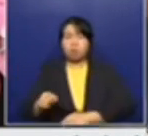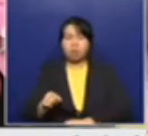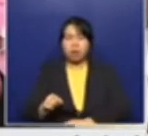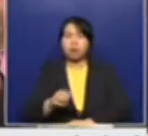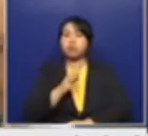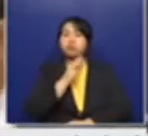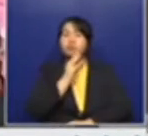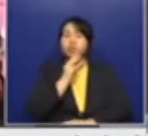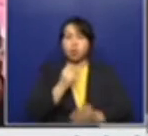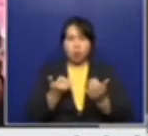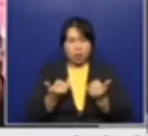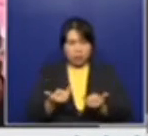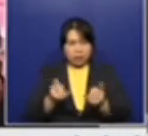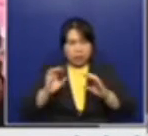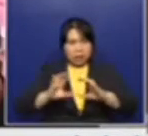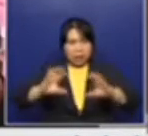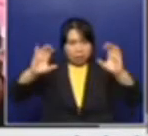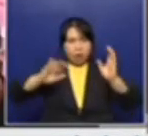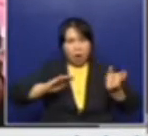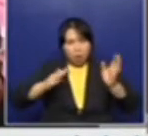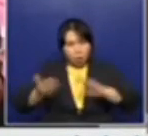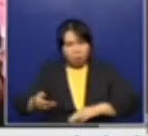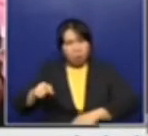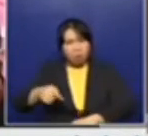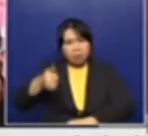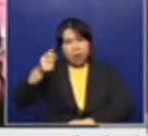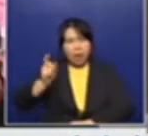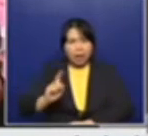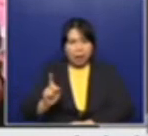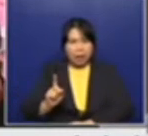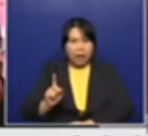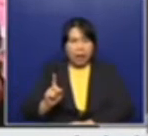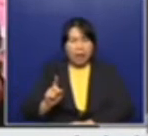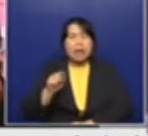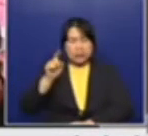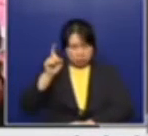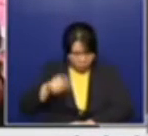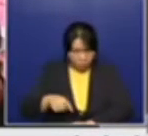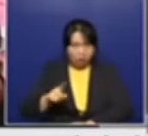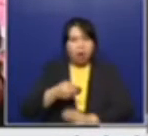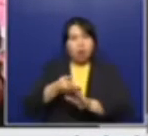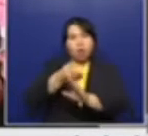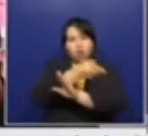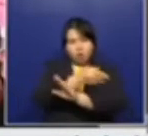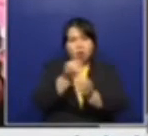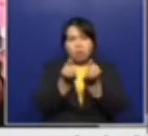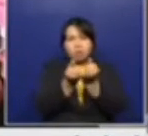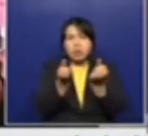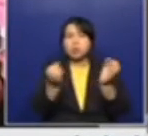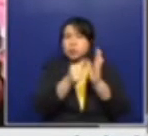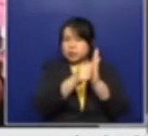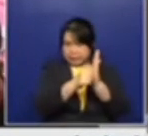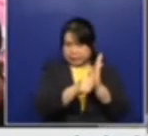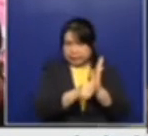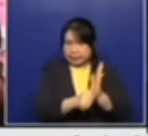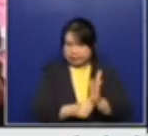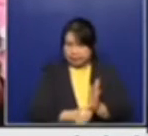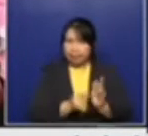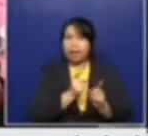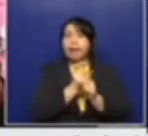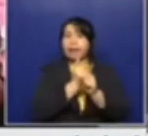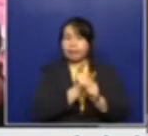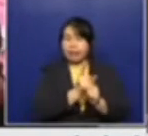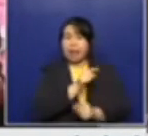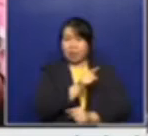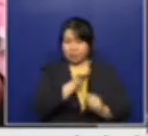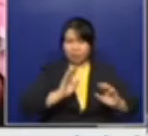นี้จะยุบได้ก็ต่อเมื่อได้มีการแก้ไขรัฐธรรมนูญเป็นไปตามความต้องการของเจ้าของ